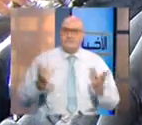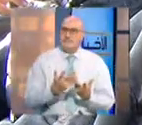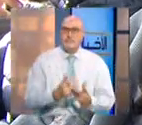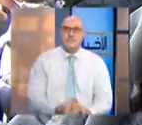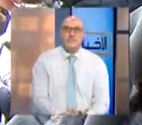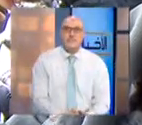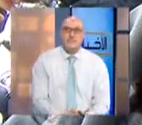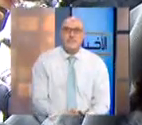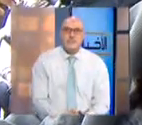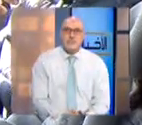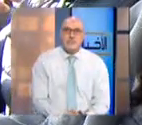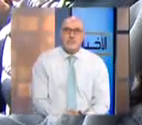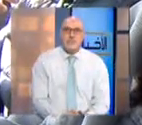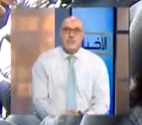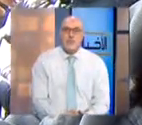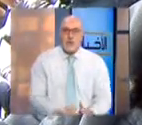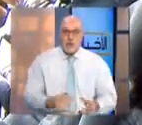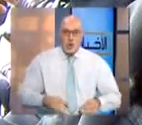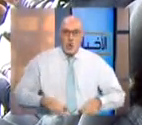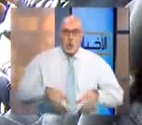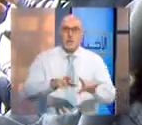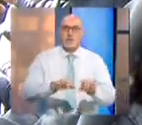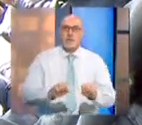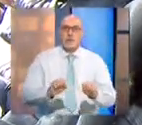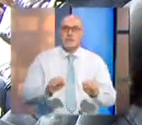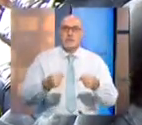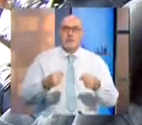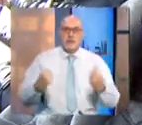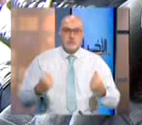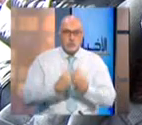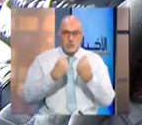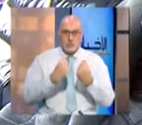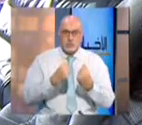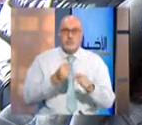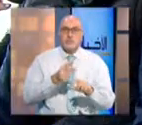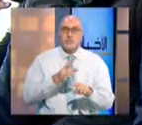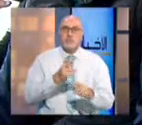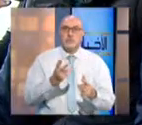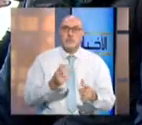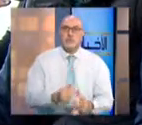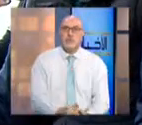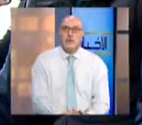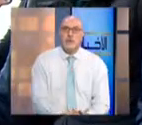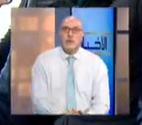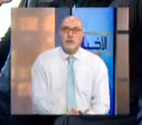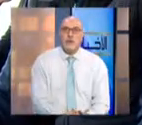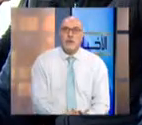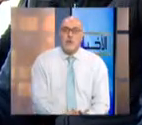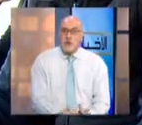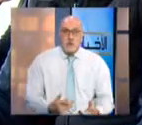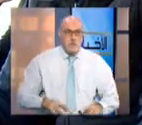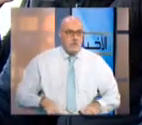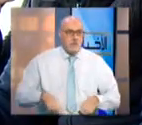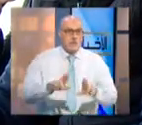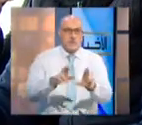بزاف، الطريق مكسرة فيها الحوادث مرور بزاف، الضوء ما فيهاش. الطريق هذه لازم له طرد هنايا،